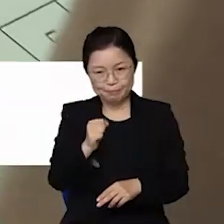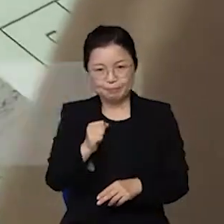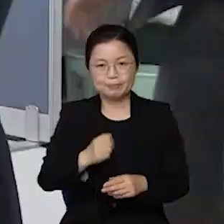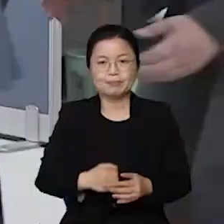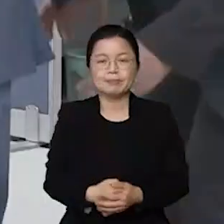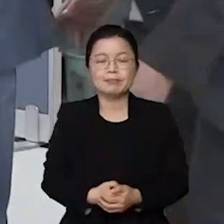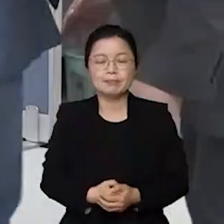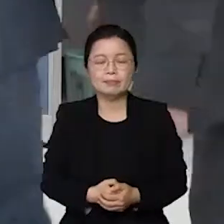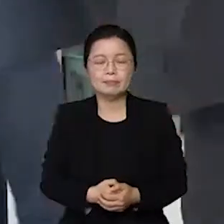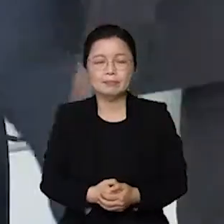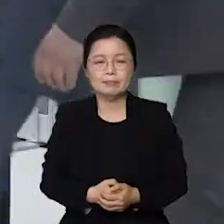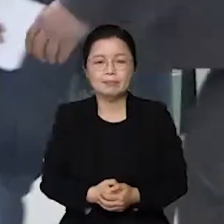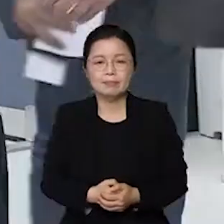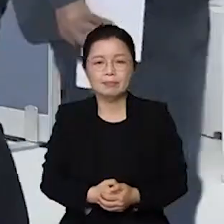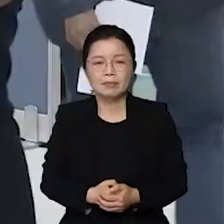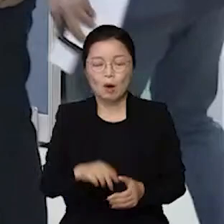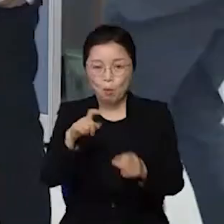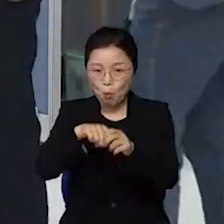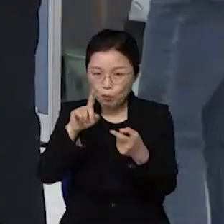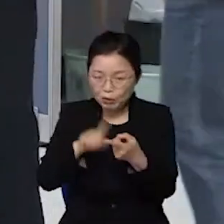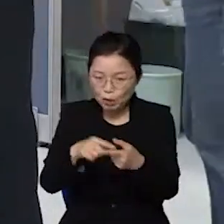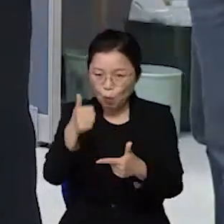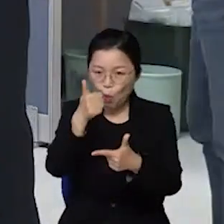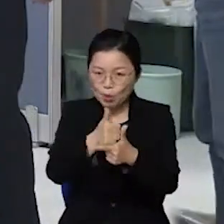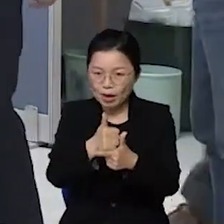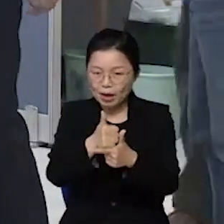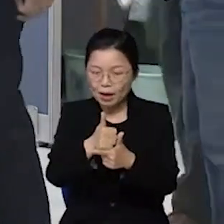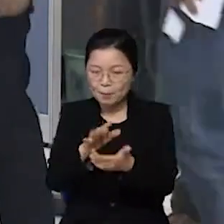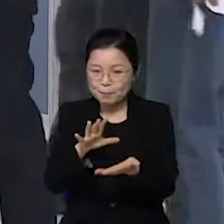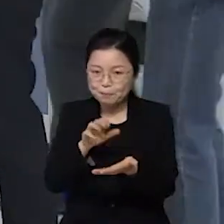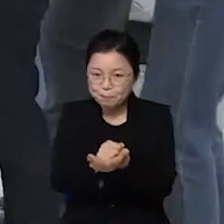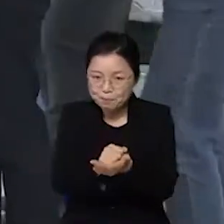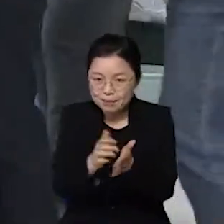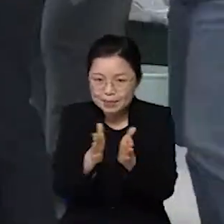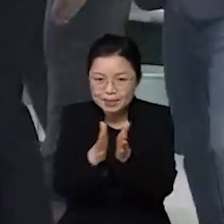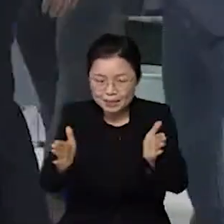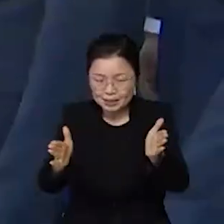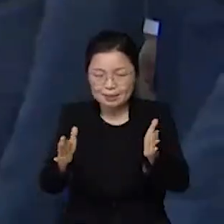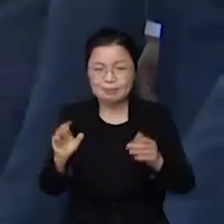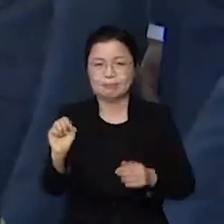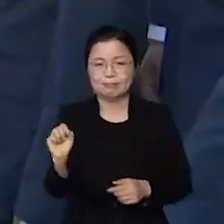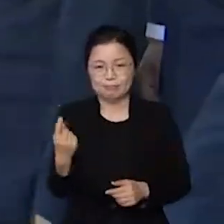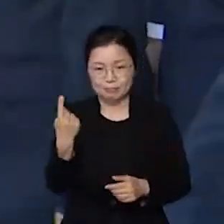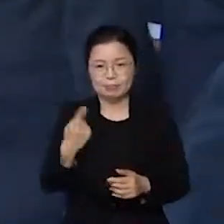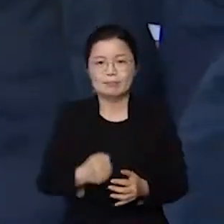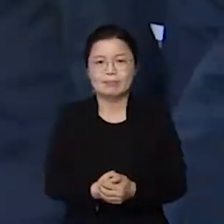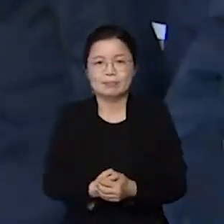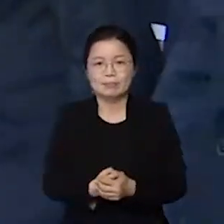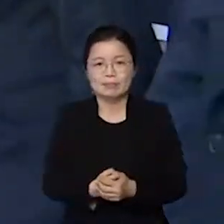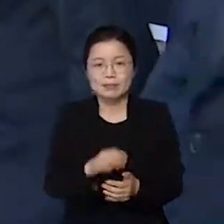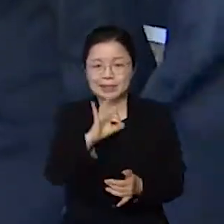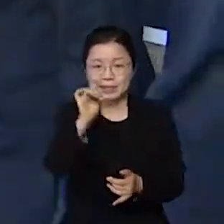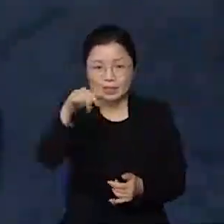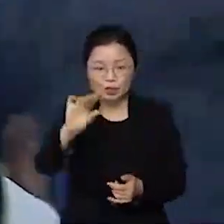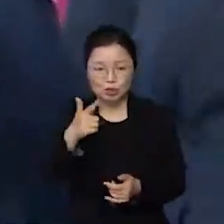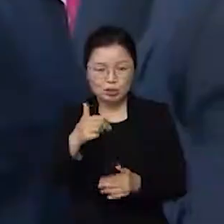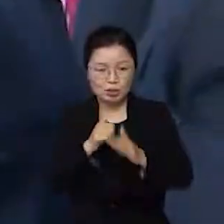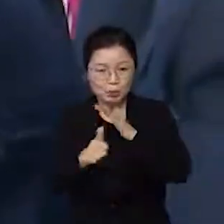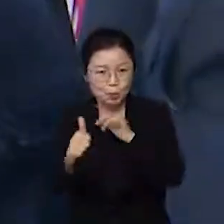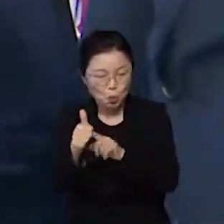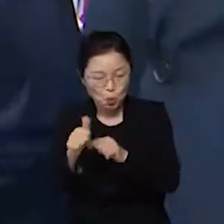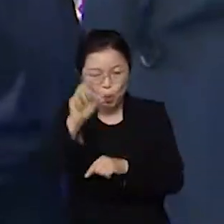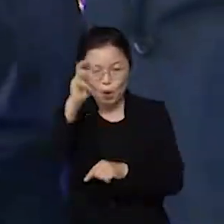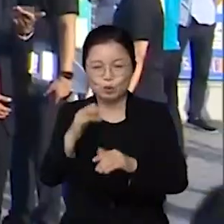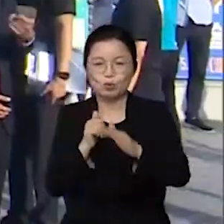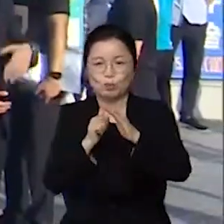가져갔습니다. 목표대로 호남 진출에 교두보를 마련한 셈입니다. 이준석 국민의힘 대표는